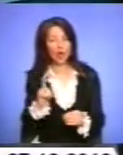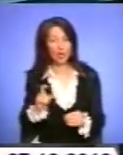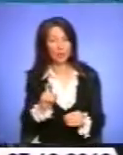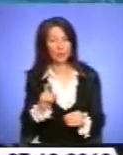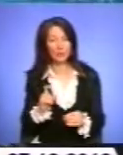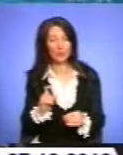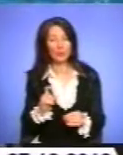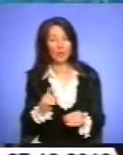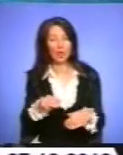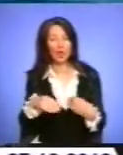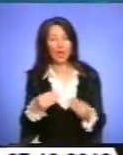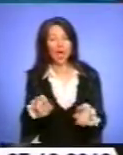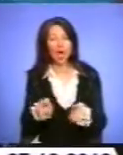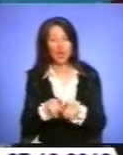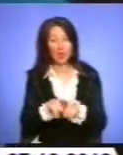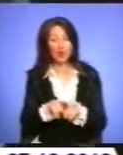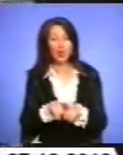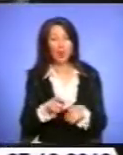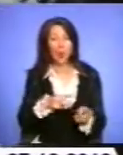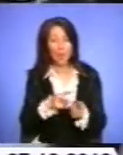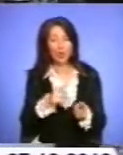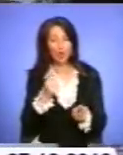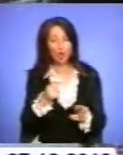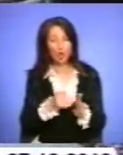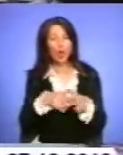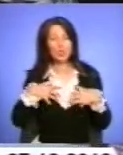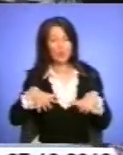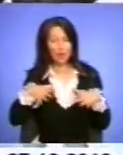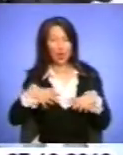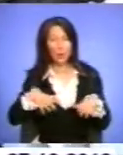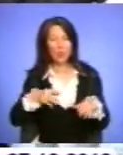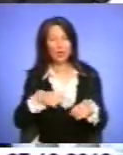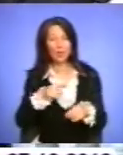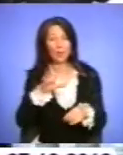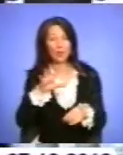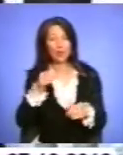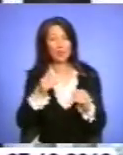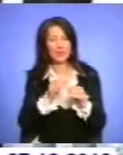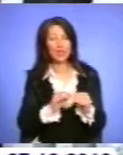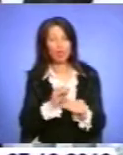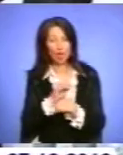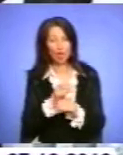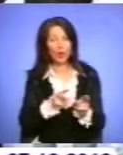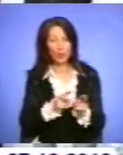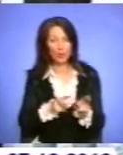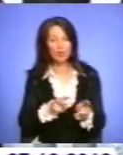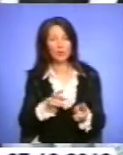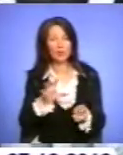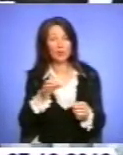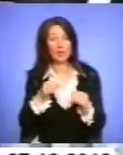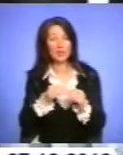Харкові. Також був даний поїзд один до Сімферополя, номер 510, додатковий поїзд, номер